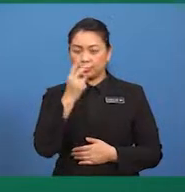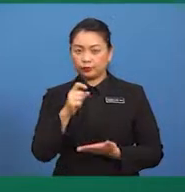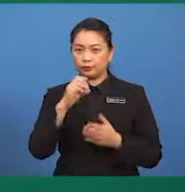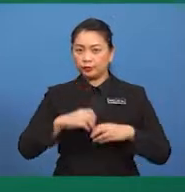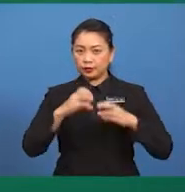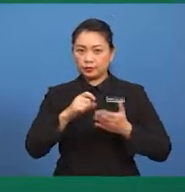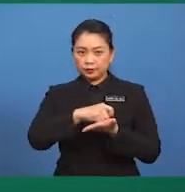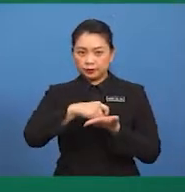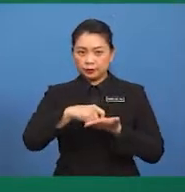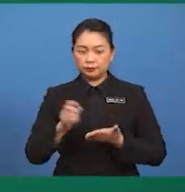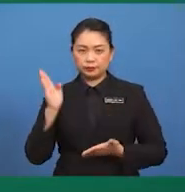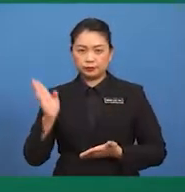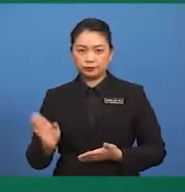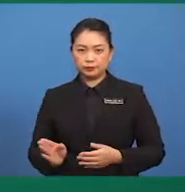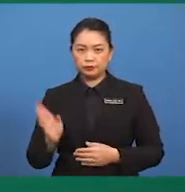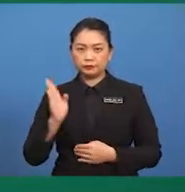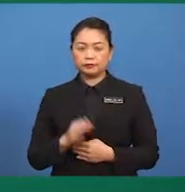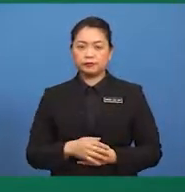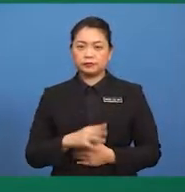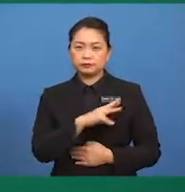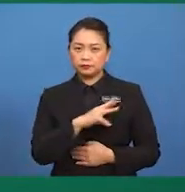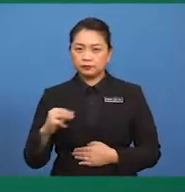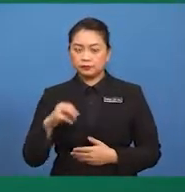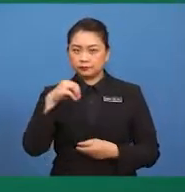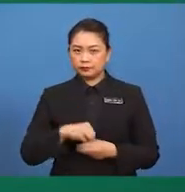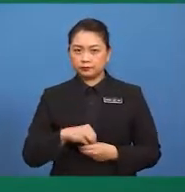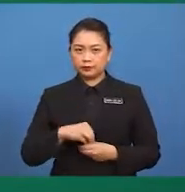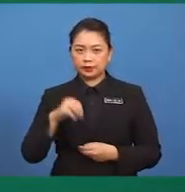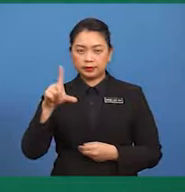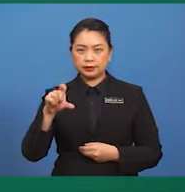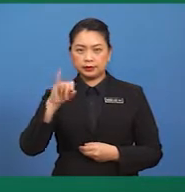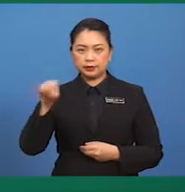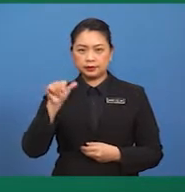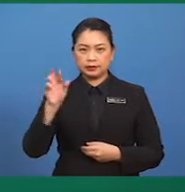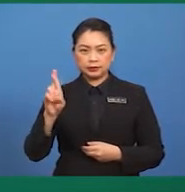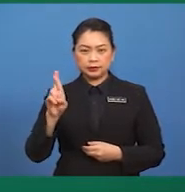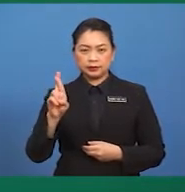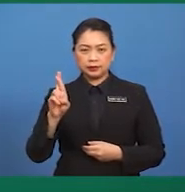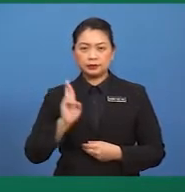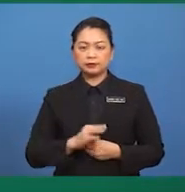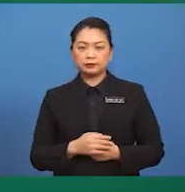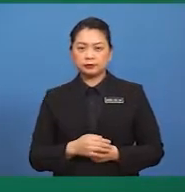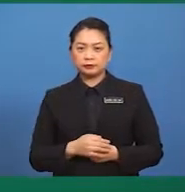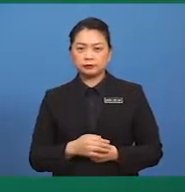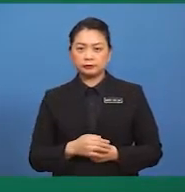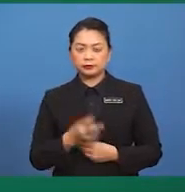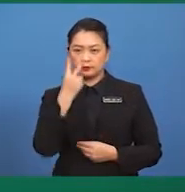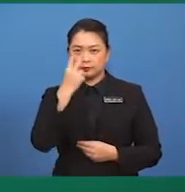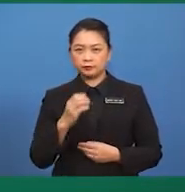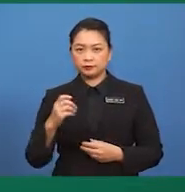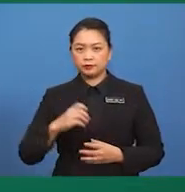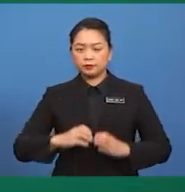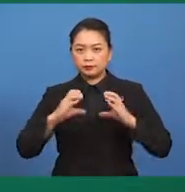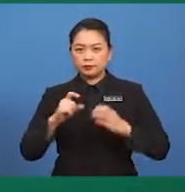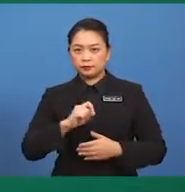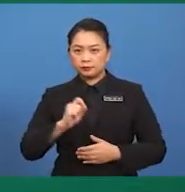ragu RM2,500. Manakala dalam akaun peruntukan hutang ragu, kita akan rekod di sebelah kredit dengan butiran